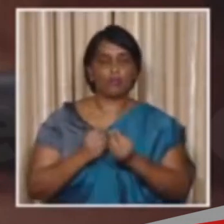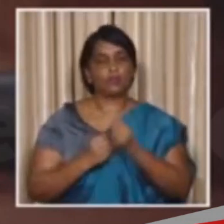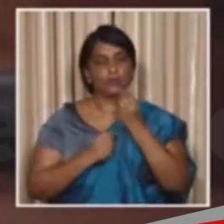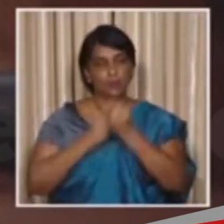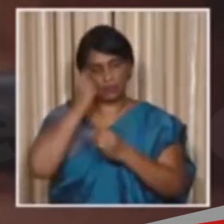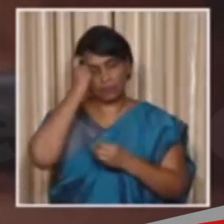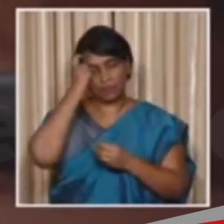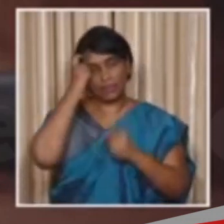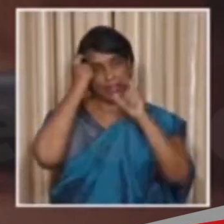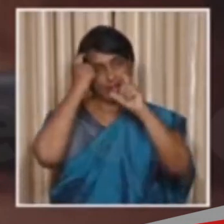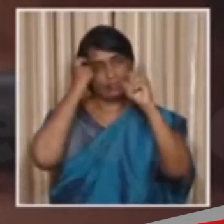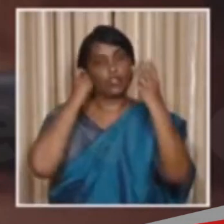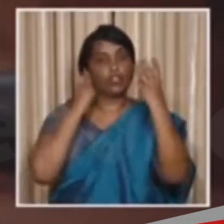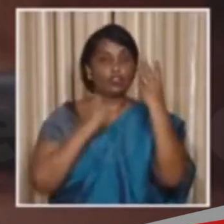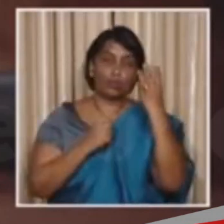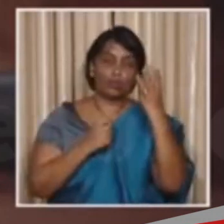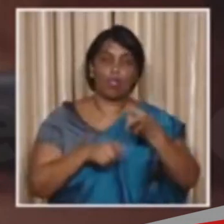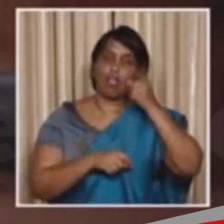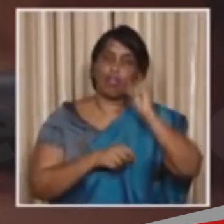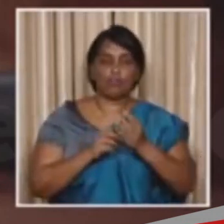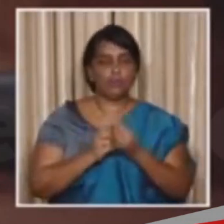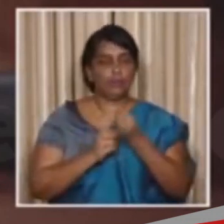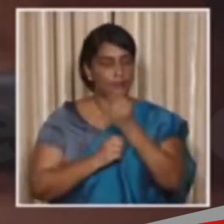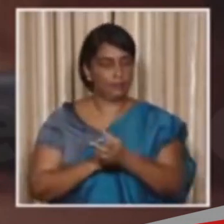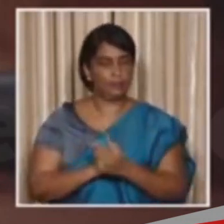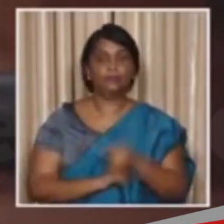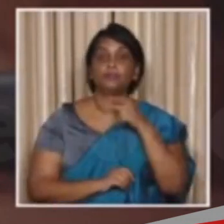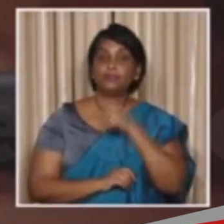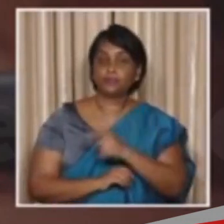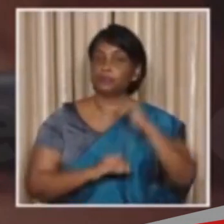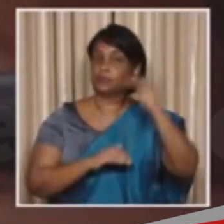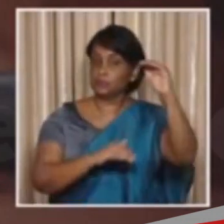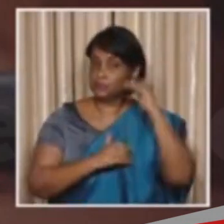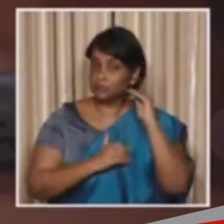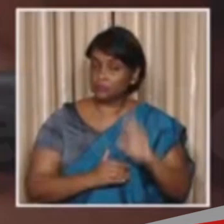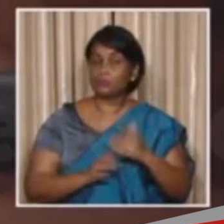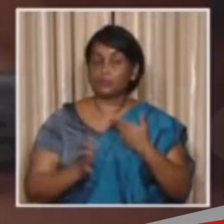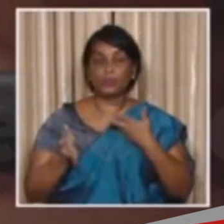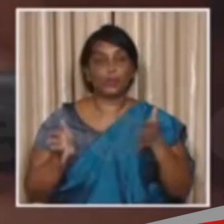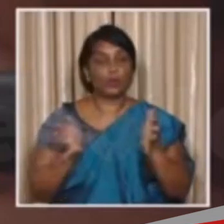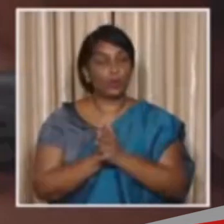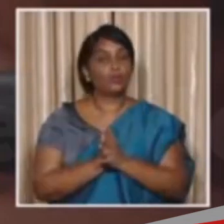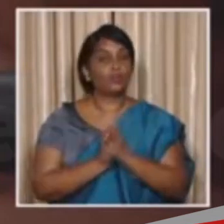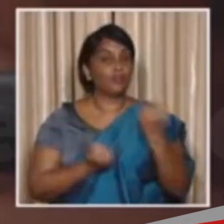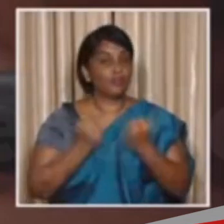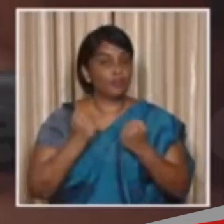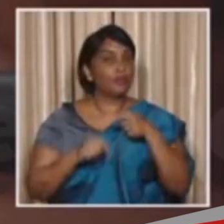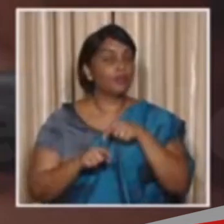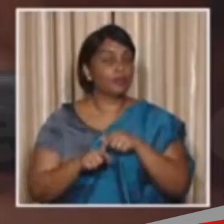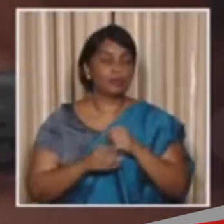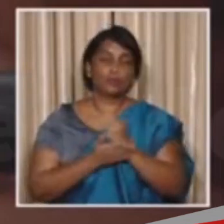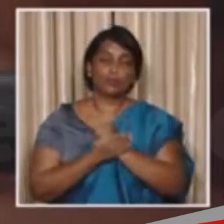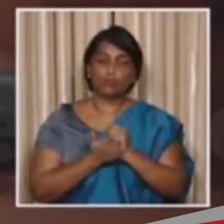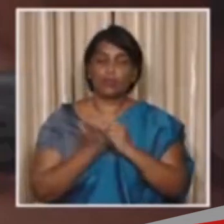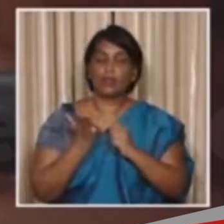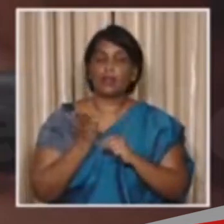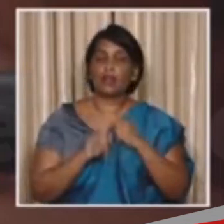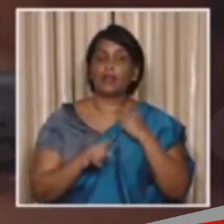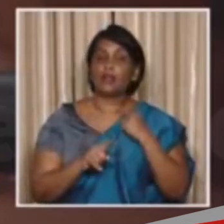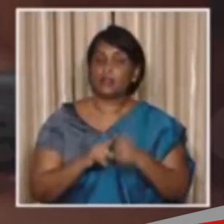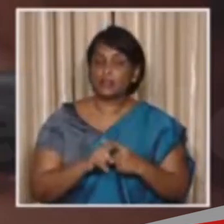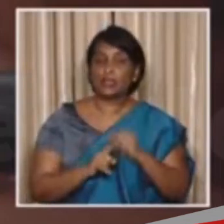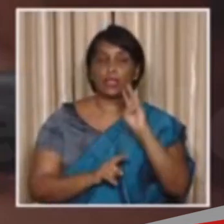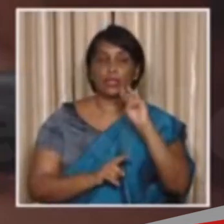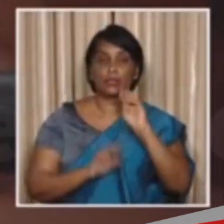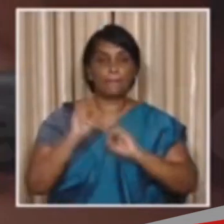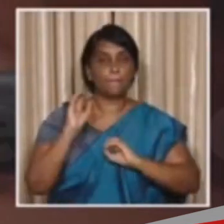සීසී තුන්දා දක්වත ගලස් කරන්නෙකුට අවස්ල බද තිබුණ. ඒ ආනයන කර ලබන එකතු කර ලද වාහන කට්ටල මත සියලු බදු සියයට